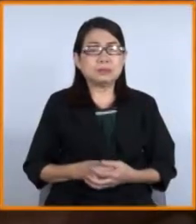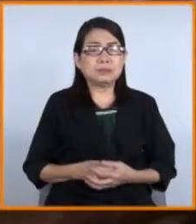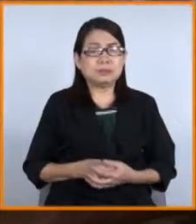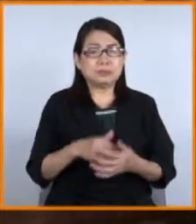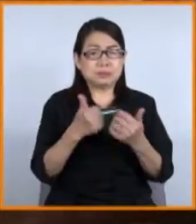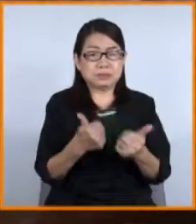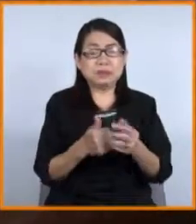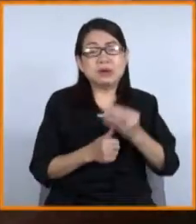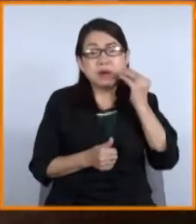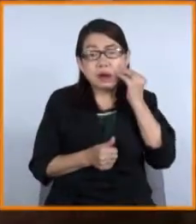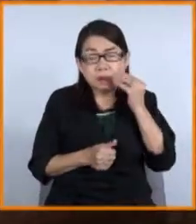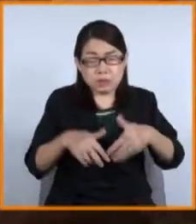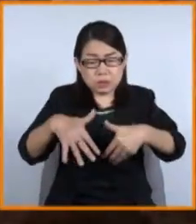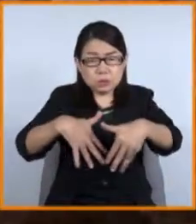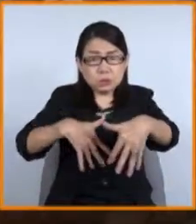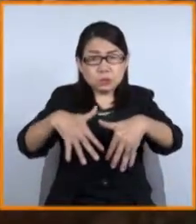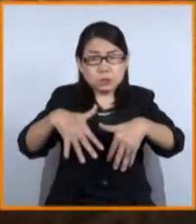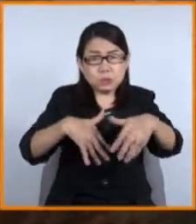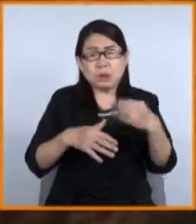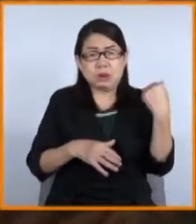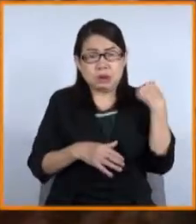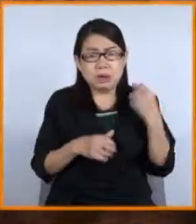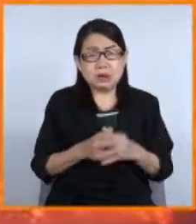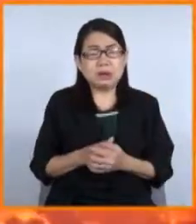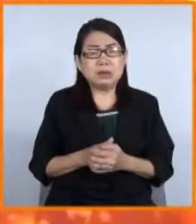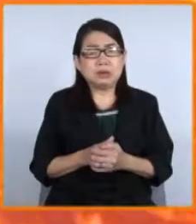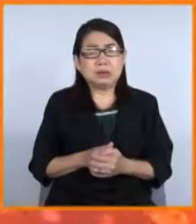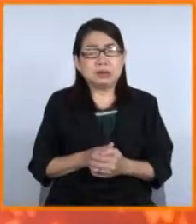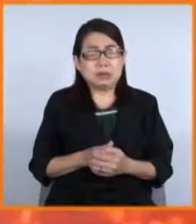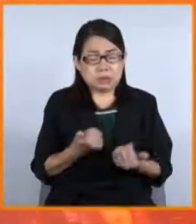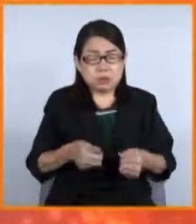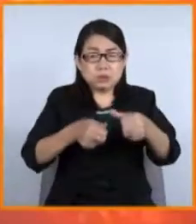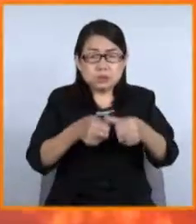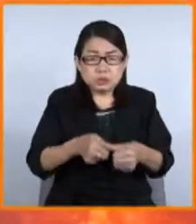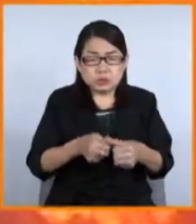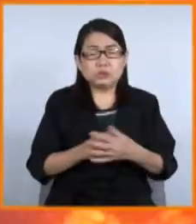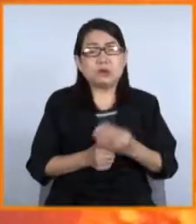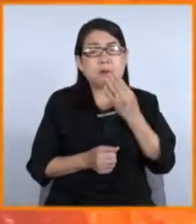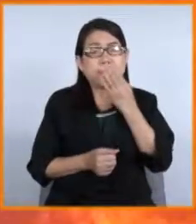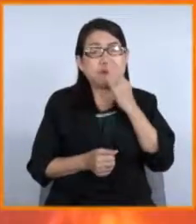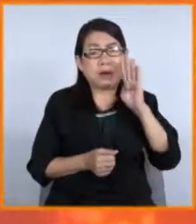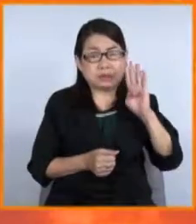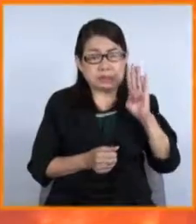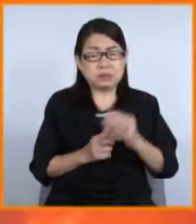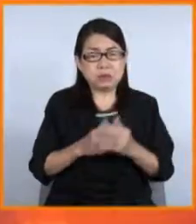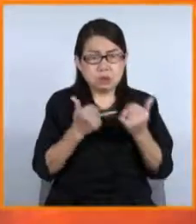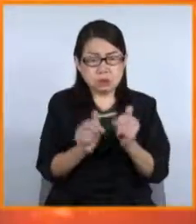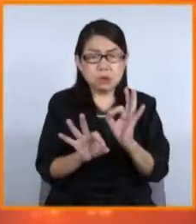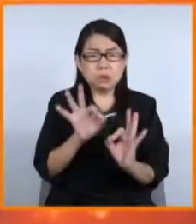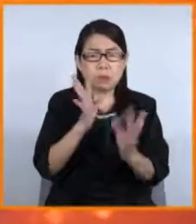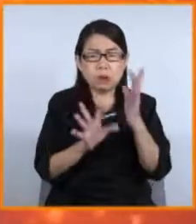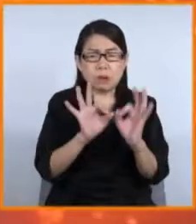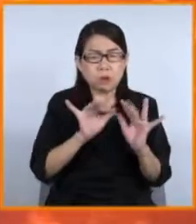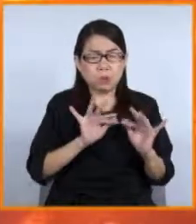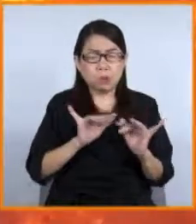ย่านชุมชนแออัดเอสพราดาเดออัลพีนาในเขตโอซาโกชานนครเซาเปาโลกำลังถูกกองเพลิงโหม